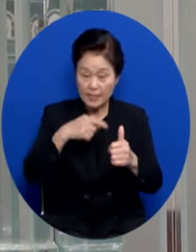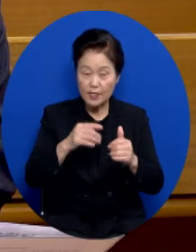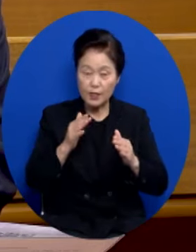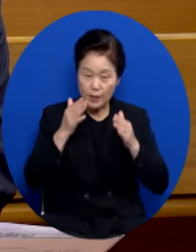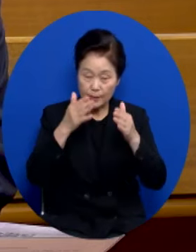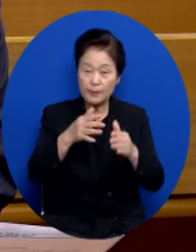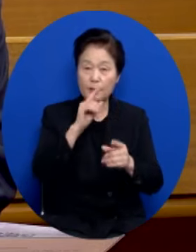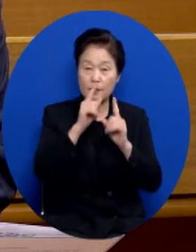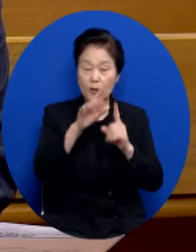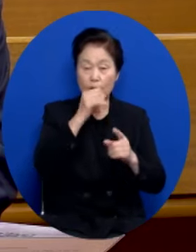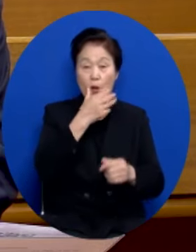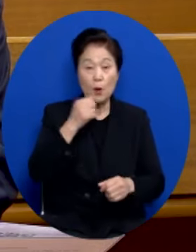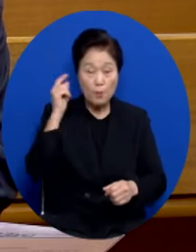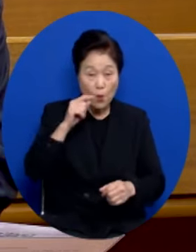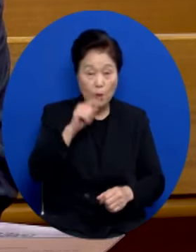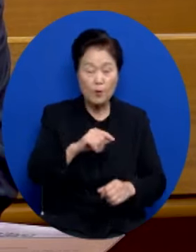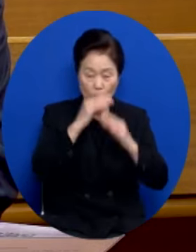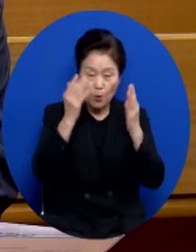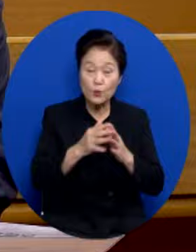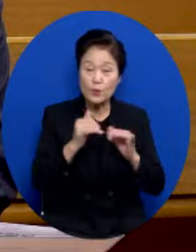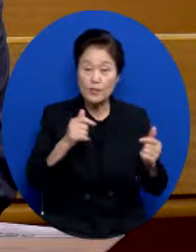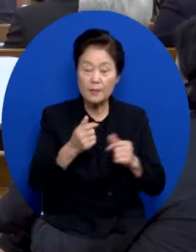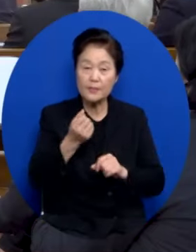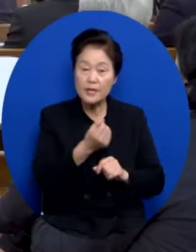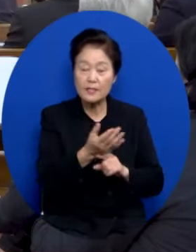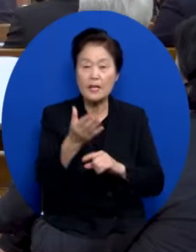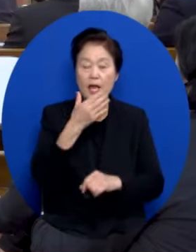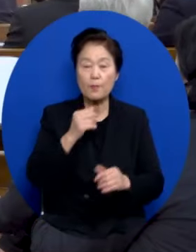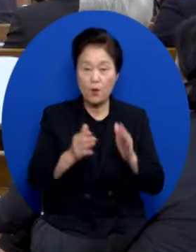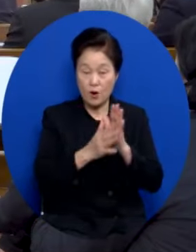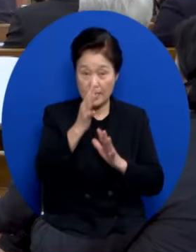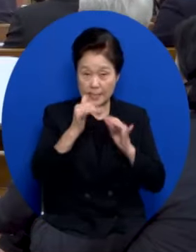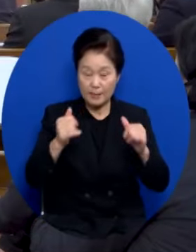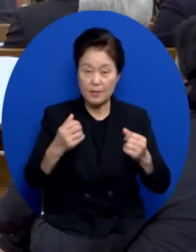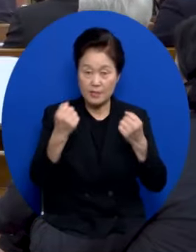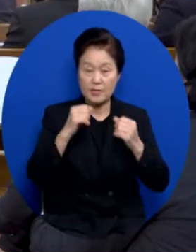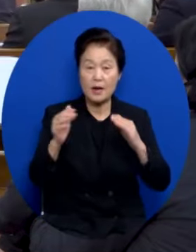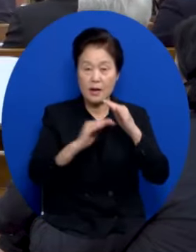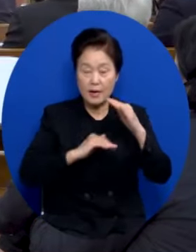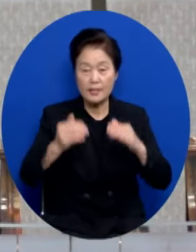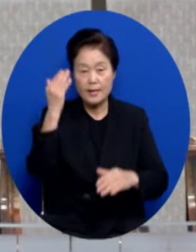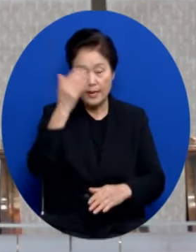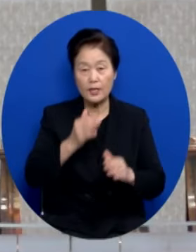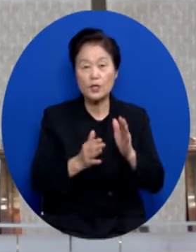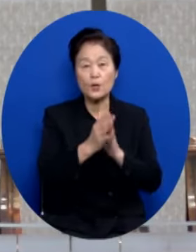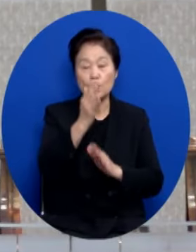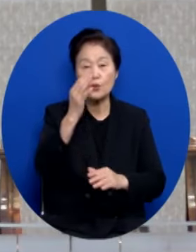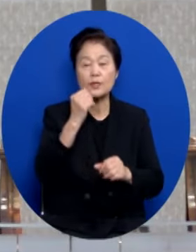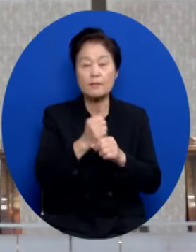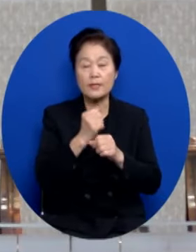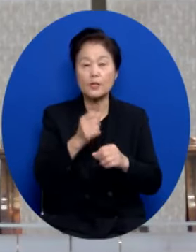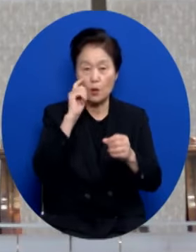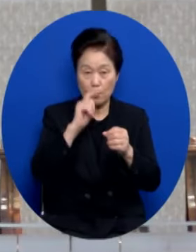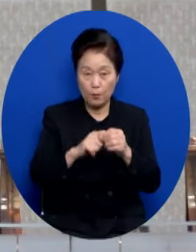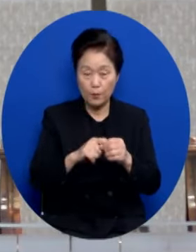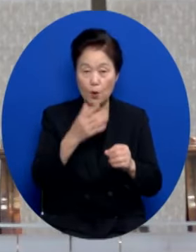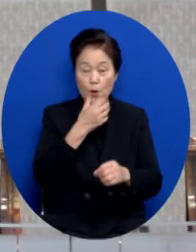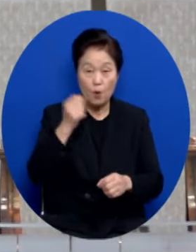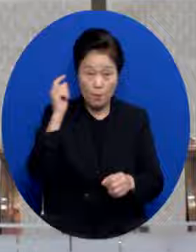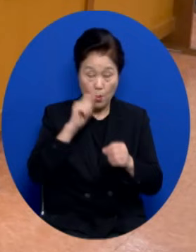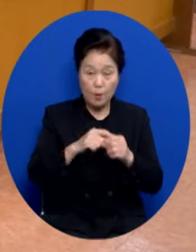세계성시화운동본부는 복음을 모든 시민에게 전해 행복한 시민, 건강한 가정, 깨끗한 도시를 이루는 것을 목표로